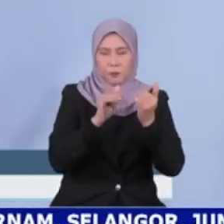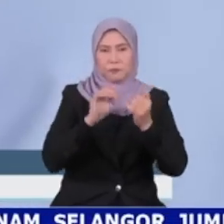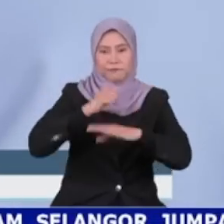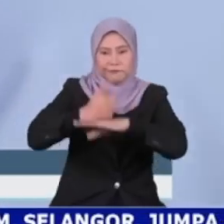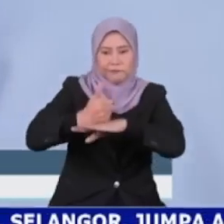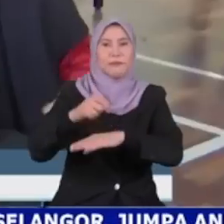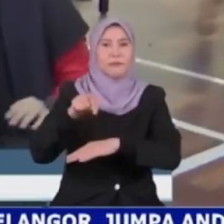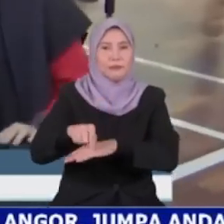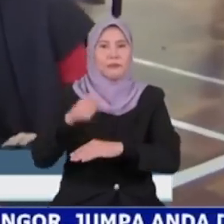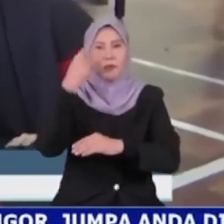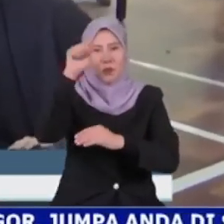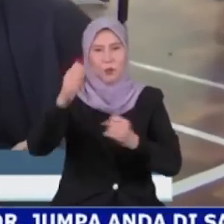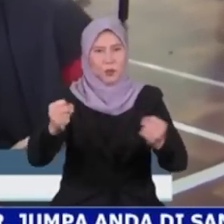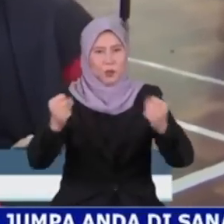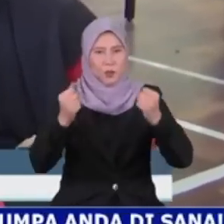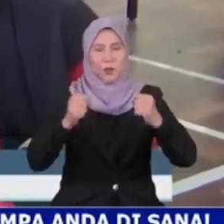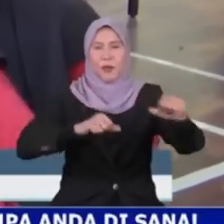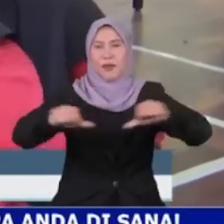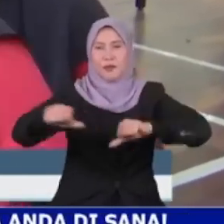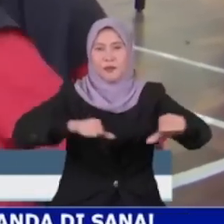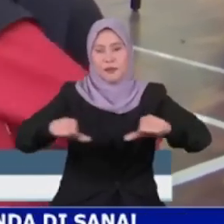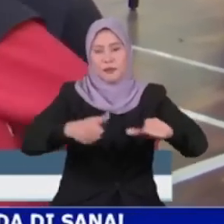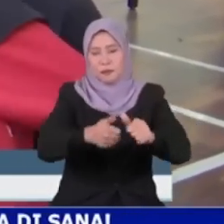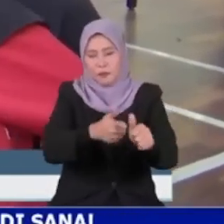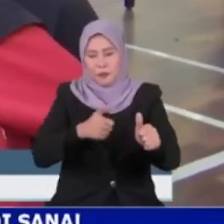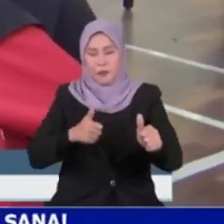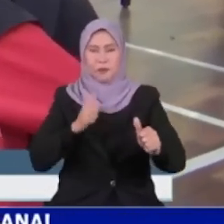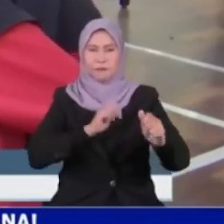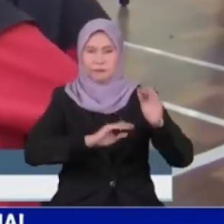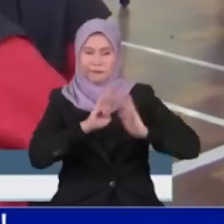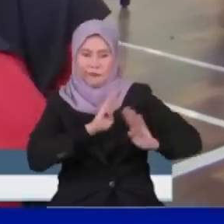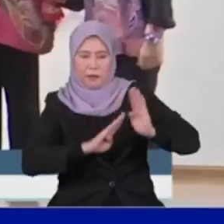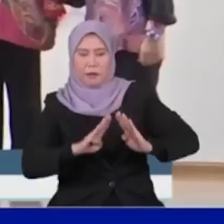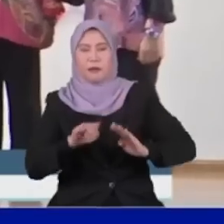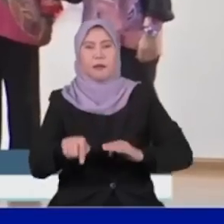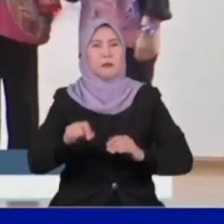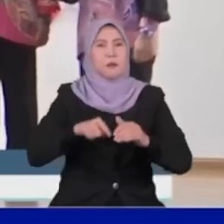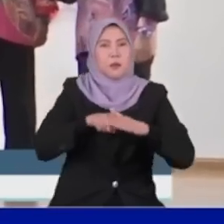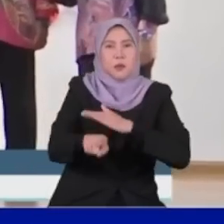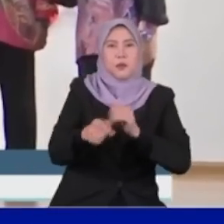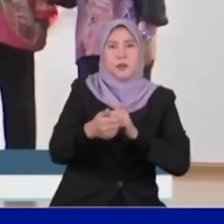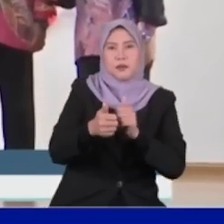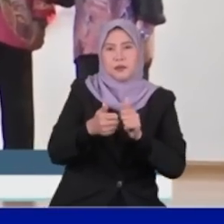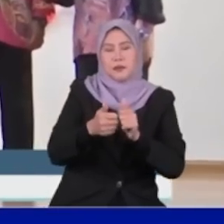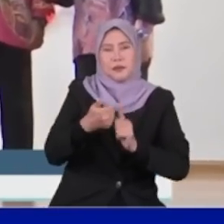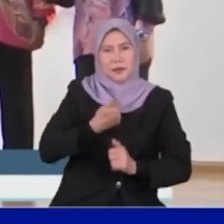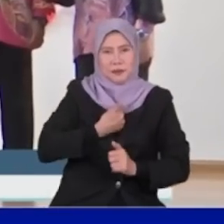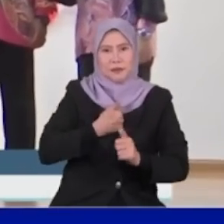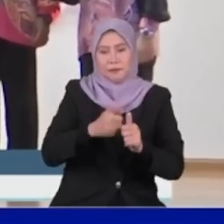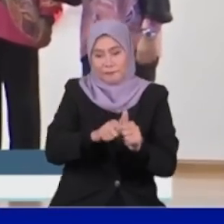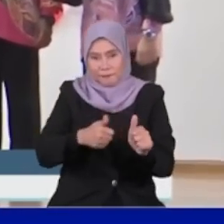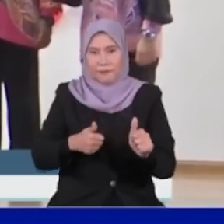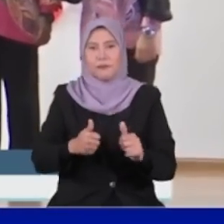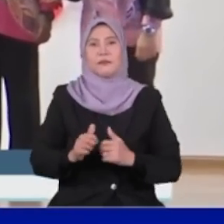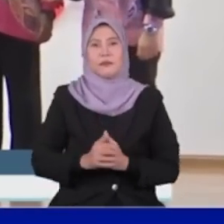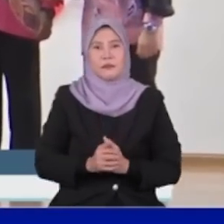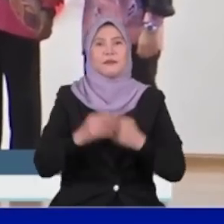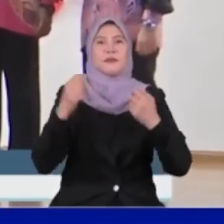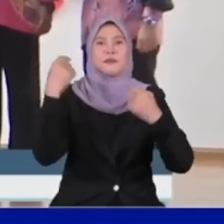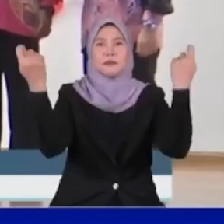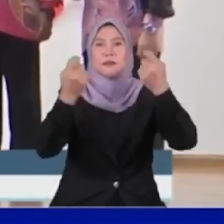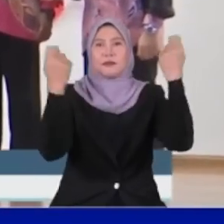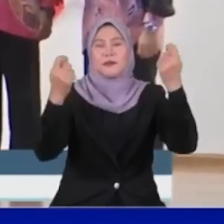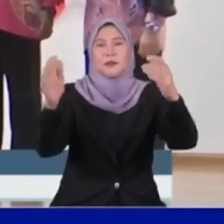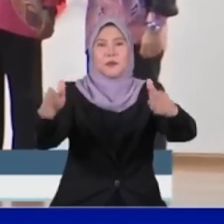untuk mengukuhkan lagi pelaksanaan aktiviti pencegahan tingkah laku bunuh diri. Demikian ucapannya ketika penutupan karnival